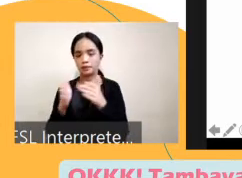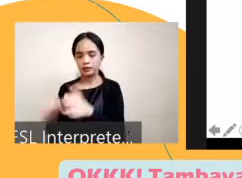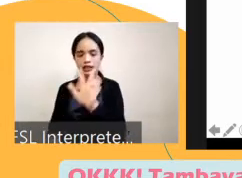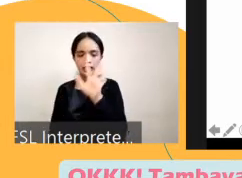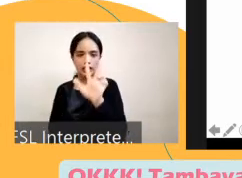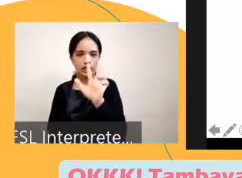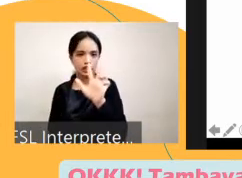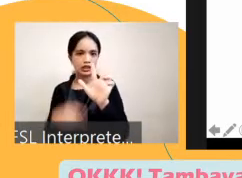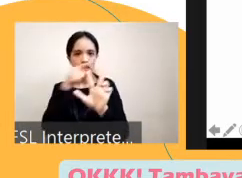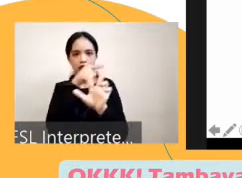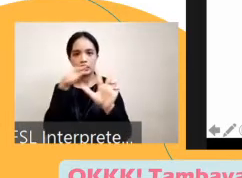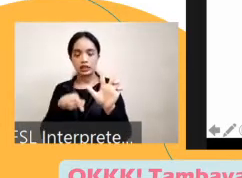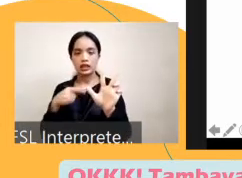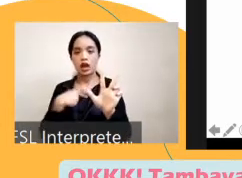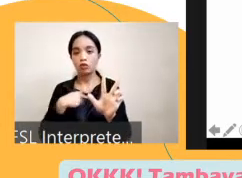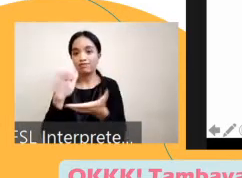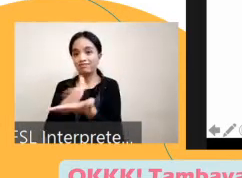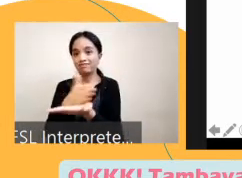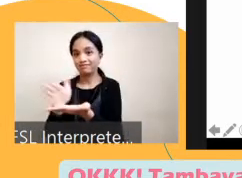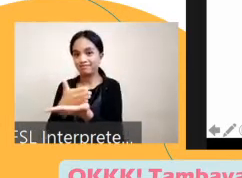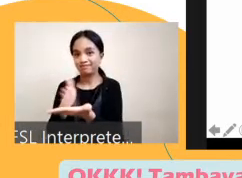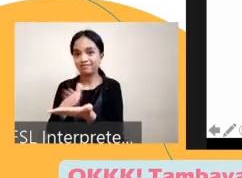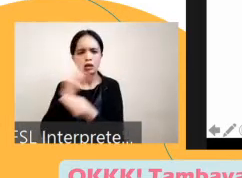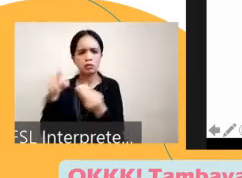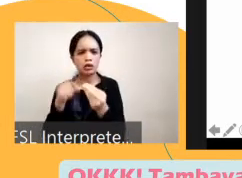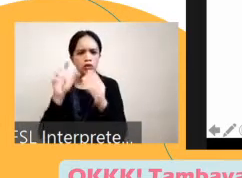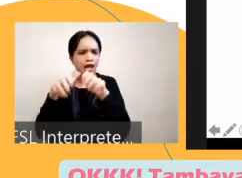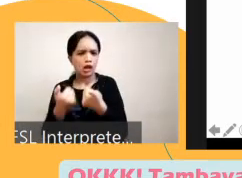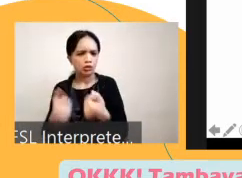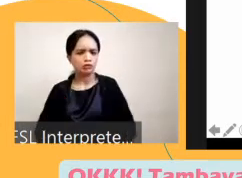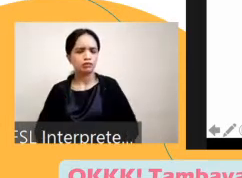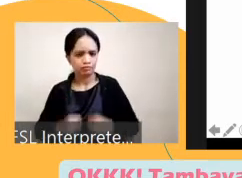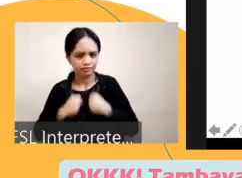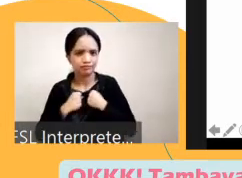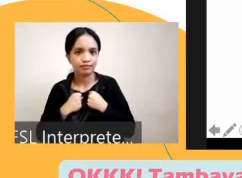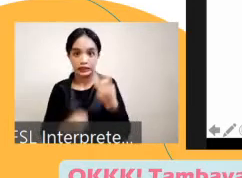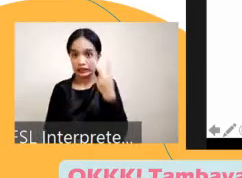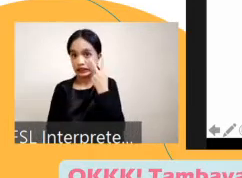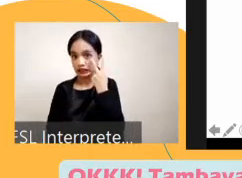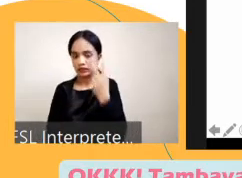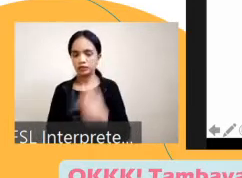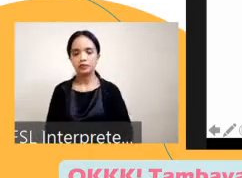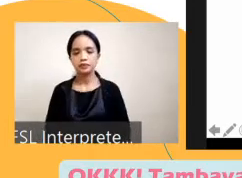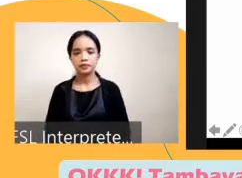may tatlong paraan akong ibabahagi tungkol sa pagbangon. At tingnan natin kung